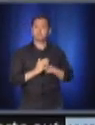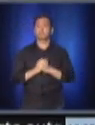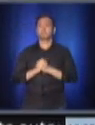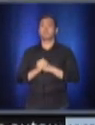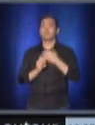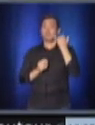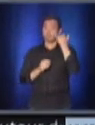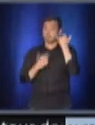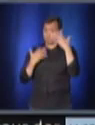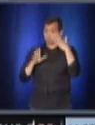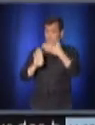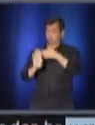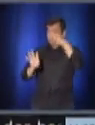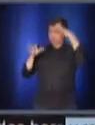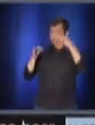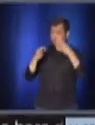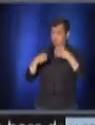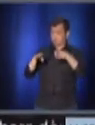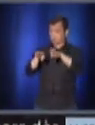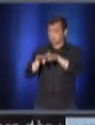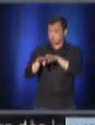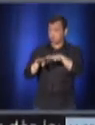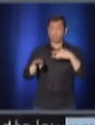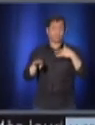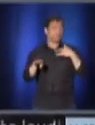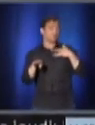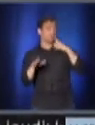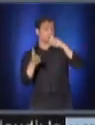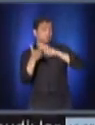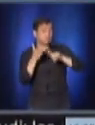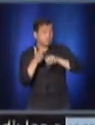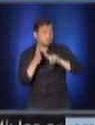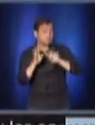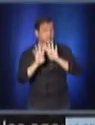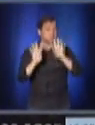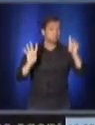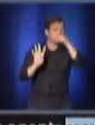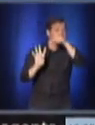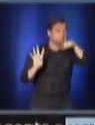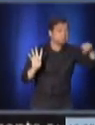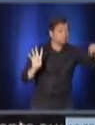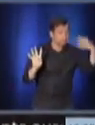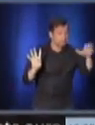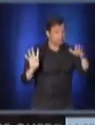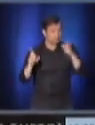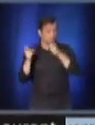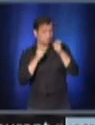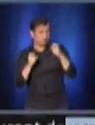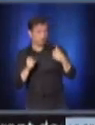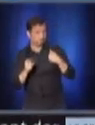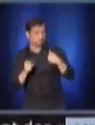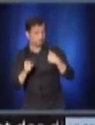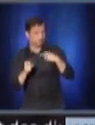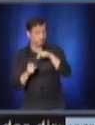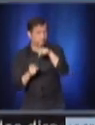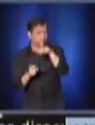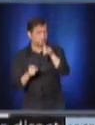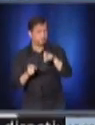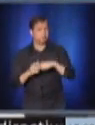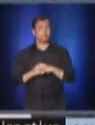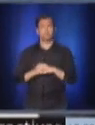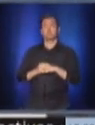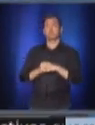peut-il gérer avant qu'on parle de reconfinement? Réponse. Maintenant, nous maîtrisons la